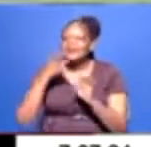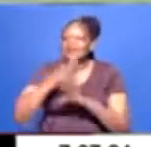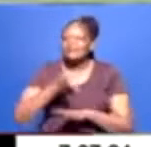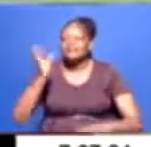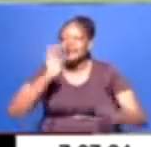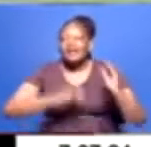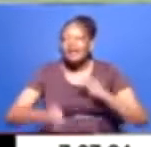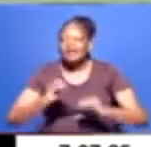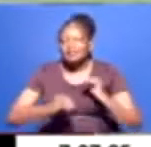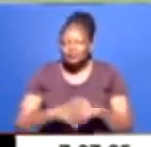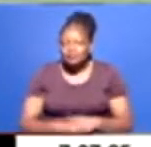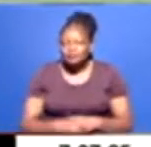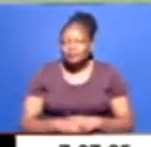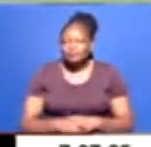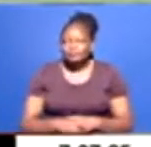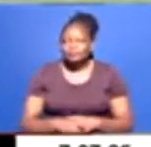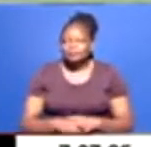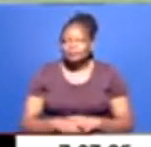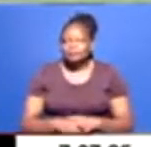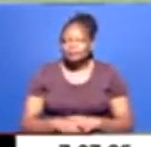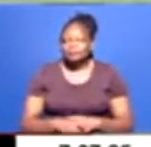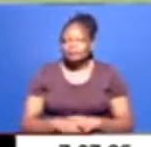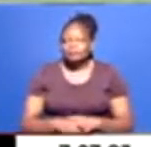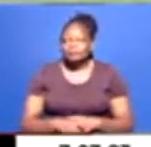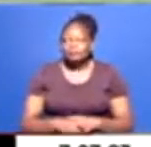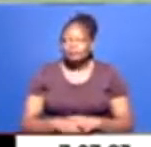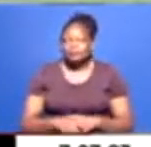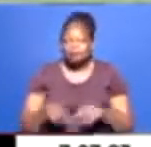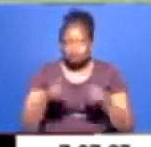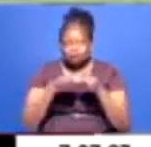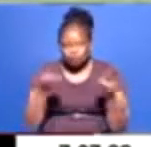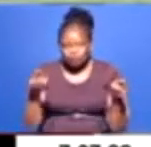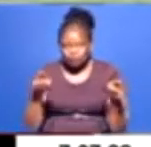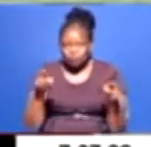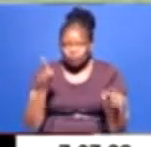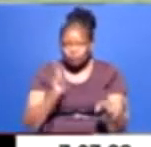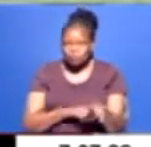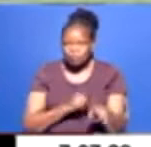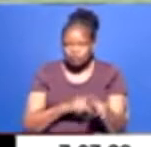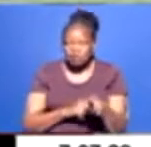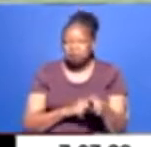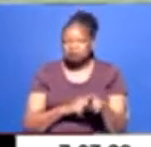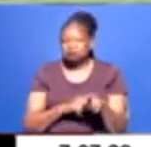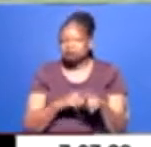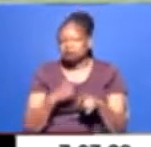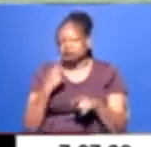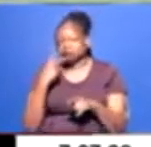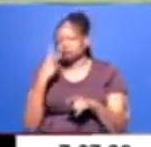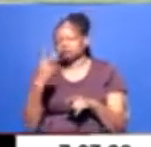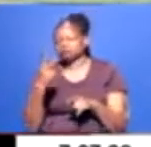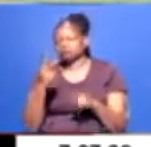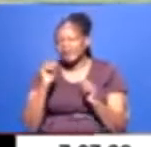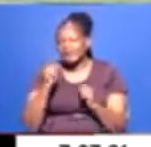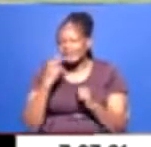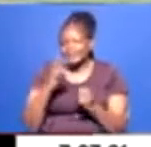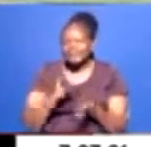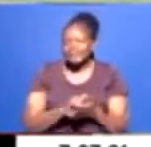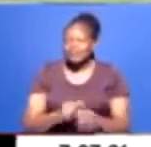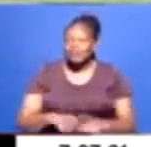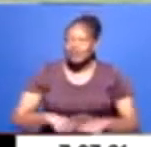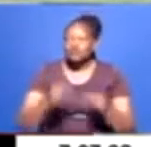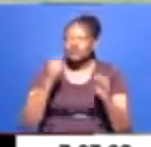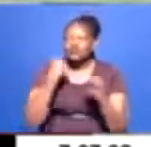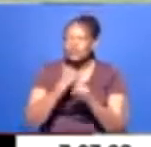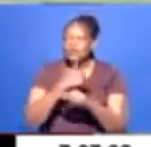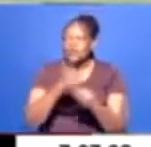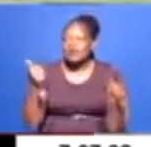ambazo hatujafikia, lakini wewe mwenyewe ukiangalia utaona kwamba tunaendelea na kazi.